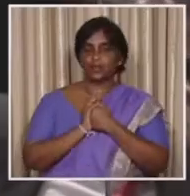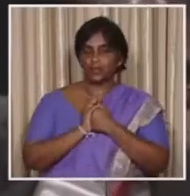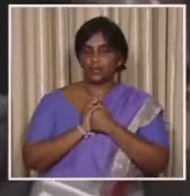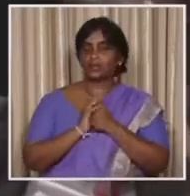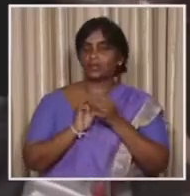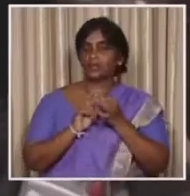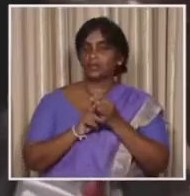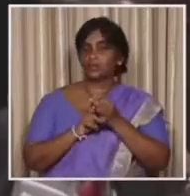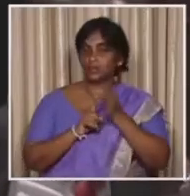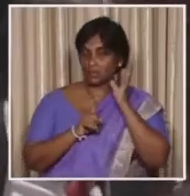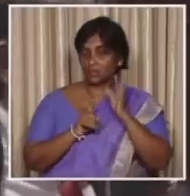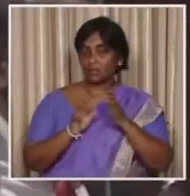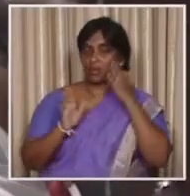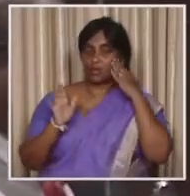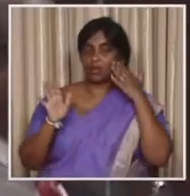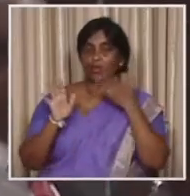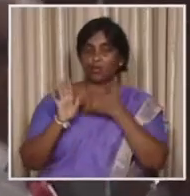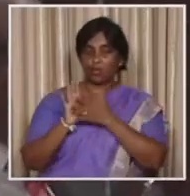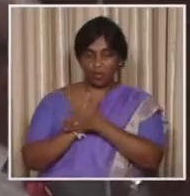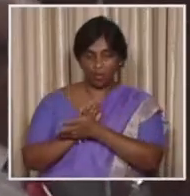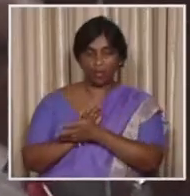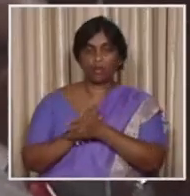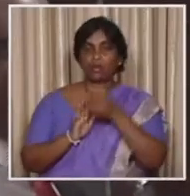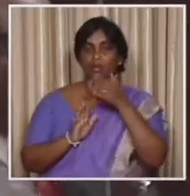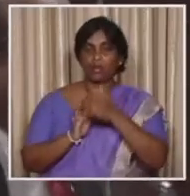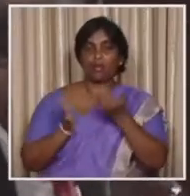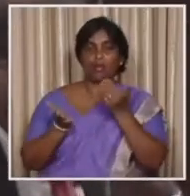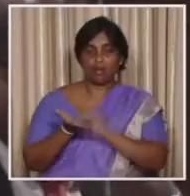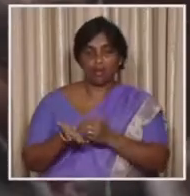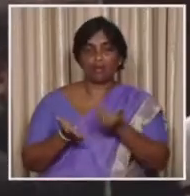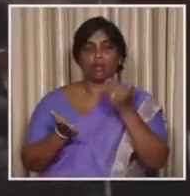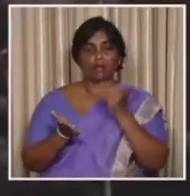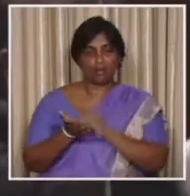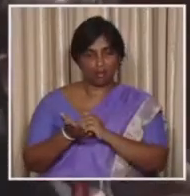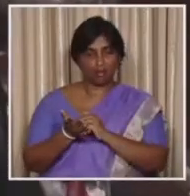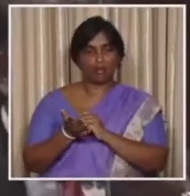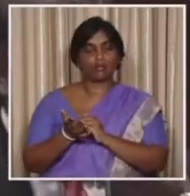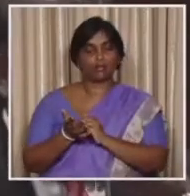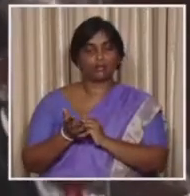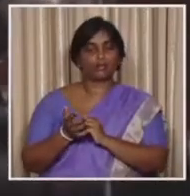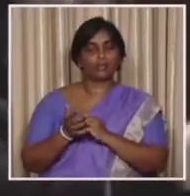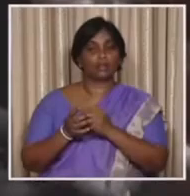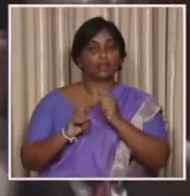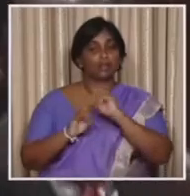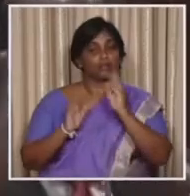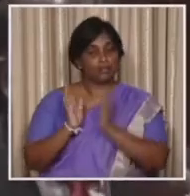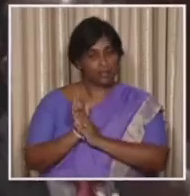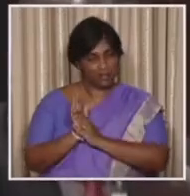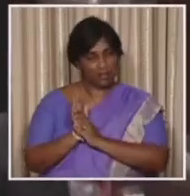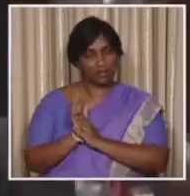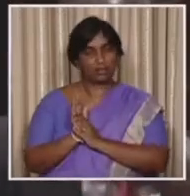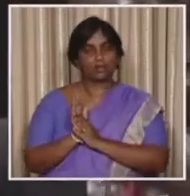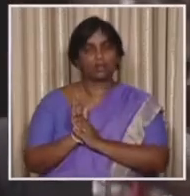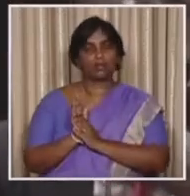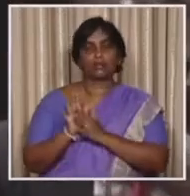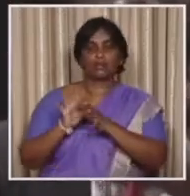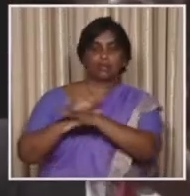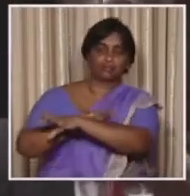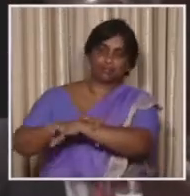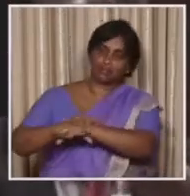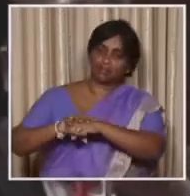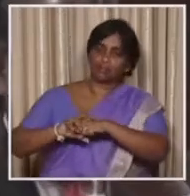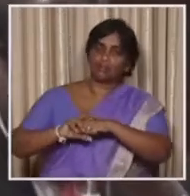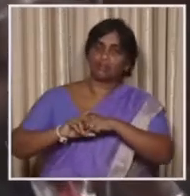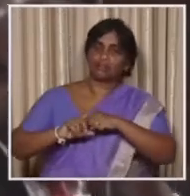සභාපතිතුමනි මේ කොට්ටුරේ එතුමා අවස්ථා ගණනාවකදී මේ අගමැතිවරයා වෙලා ඉන්න කාලෙත් මේ විදිහට